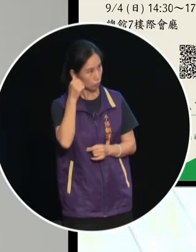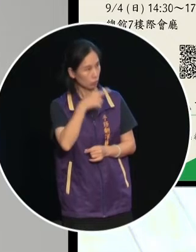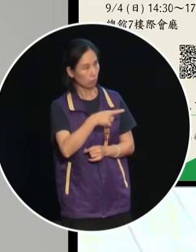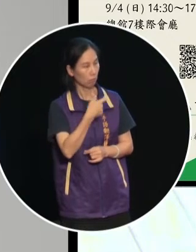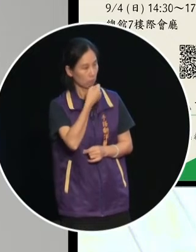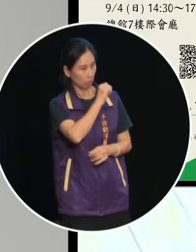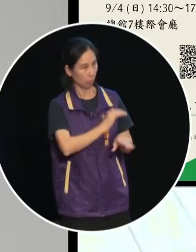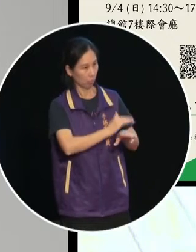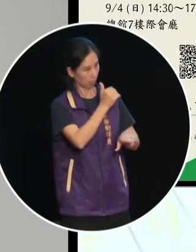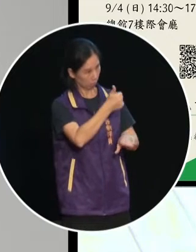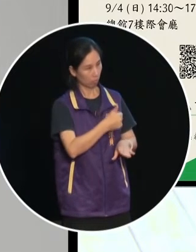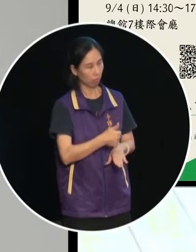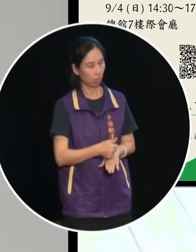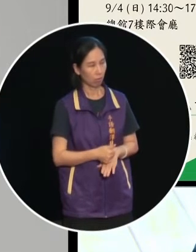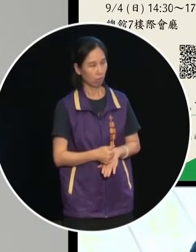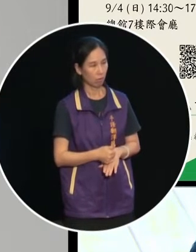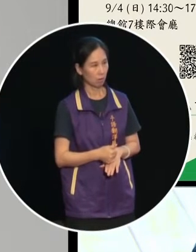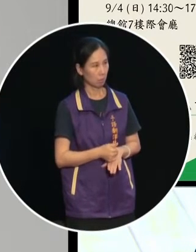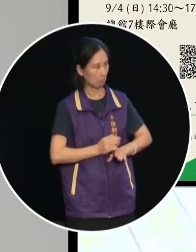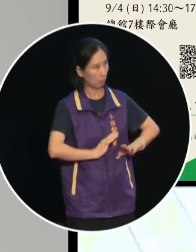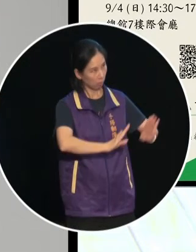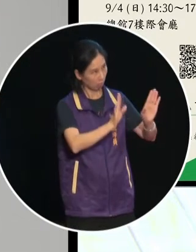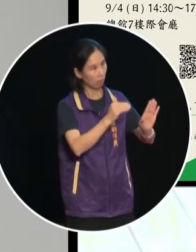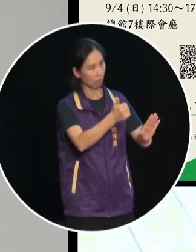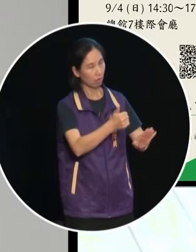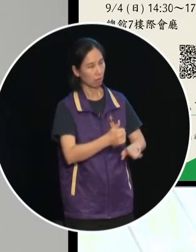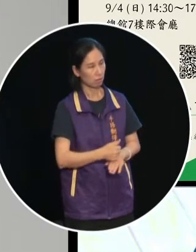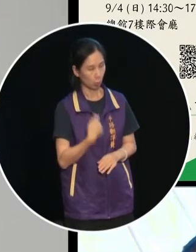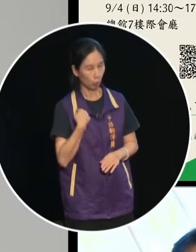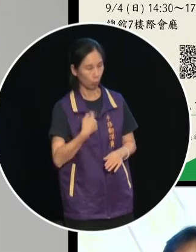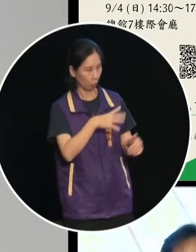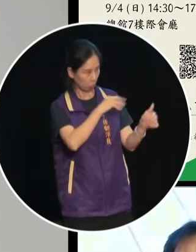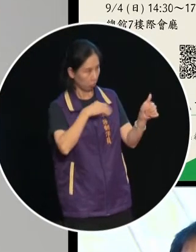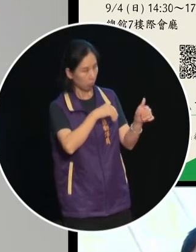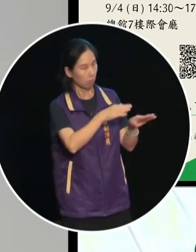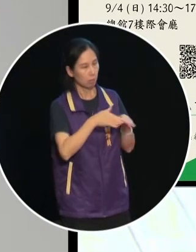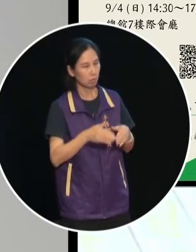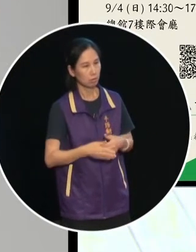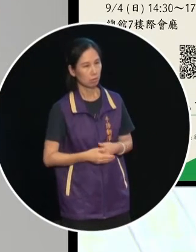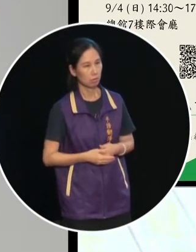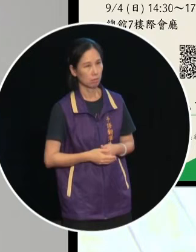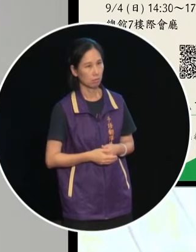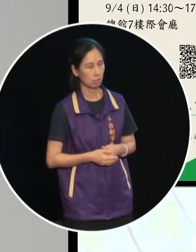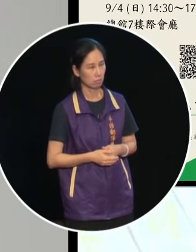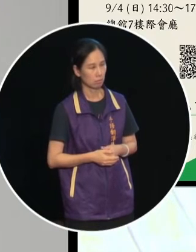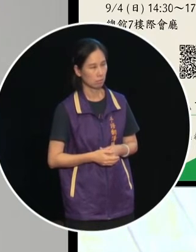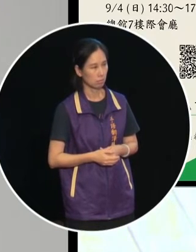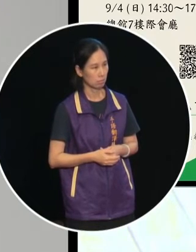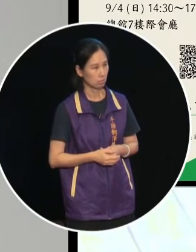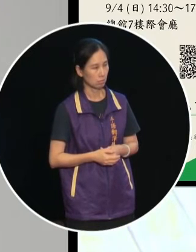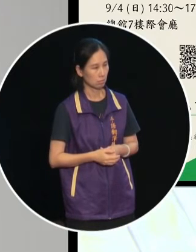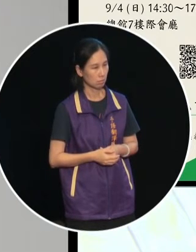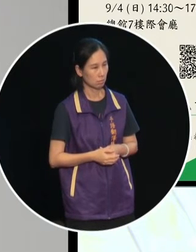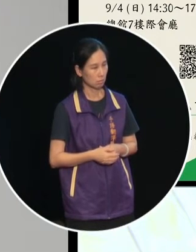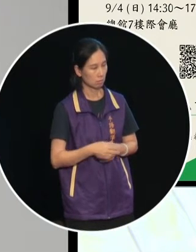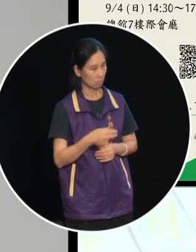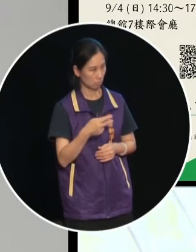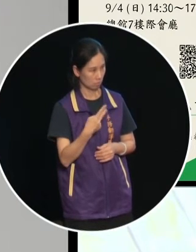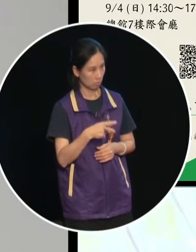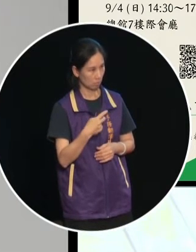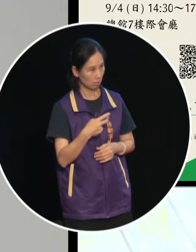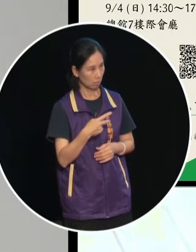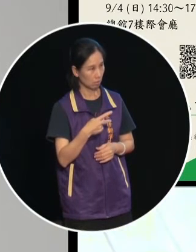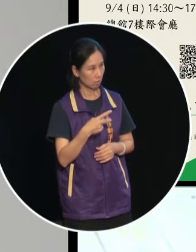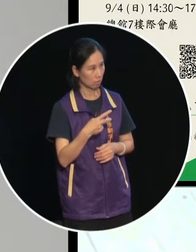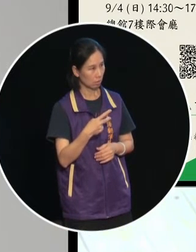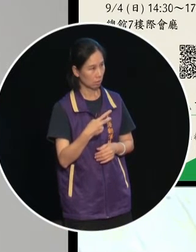害，比日本好，比日本先进，那我们要学习台湾，这样的一个联动是就开始吧。所以还有我觉得这